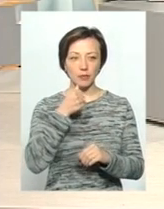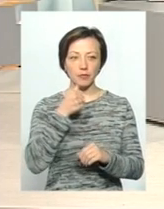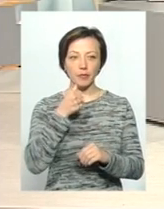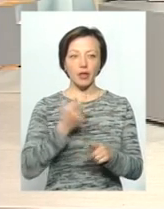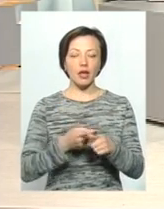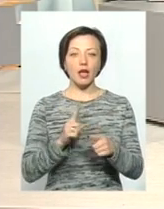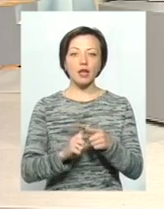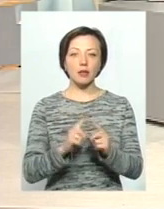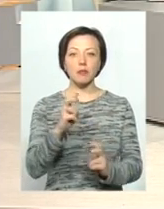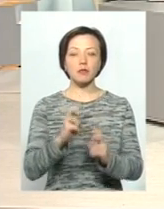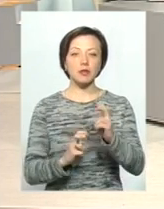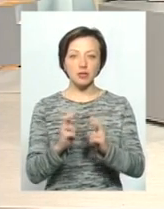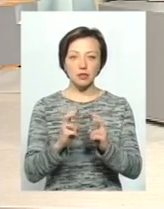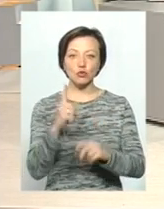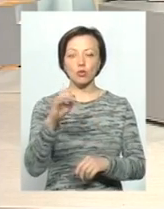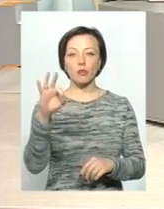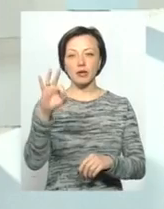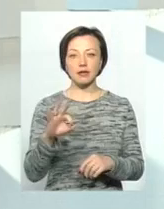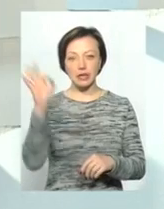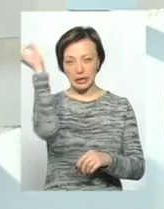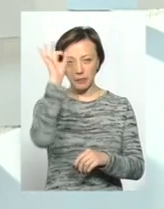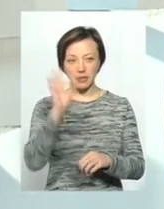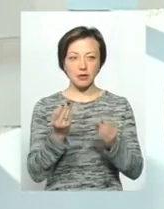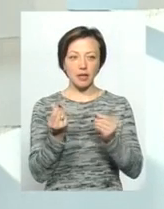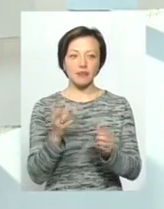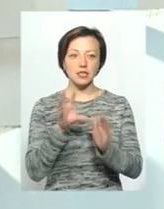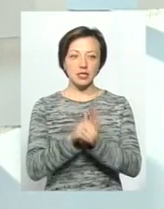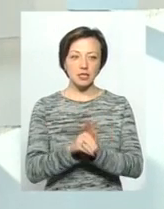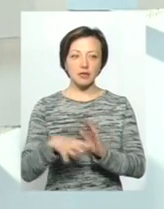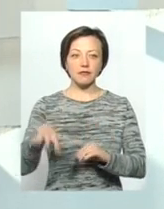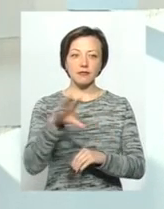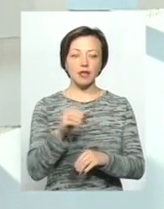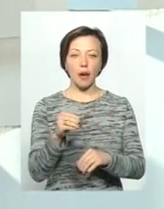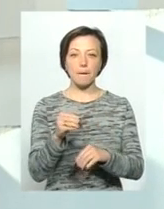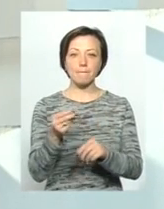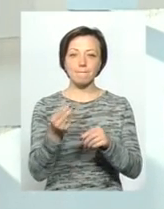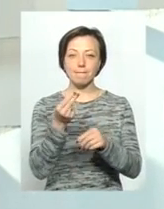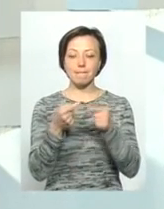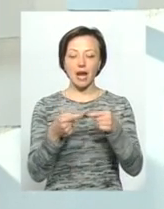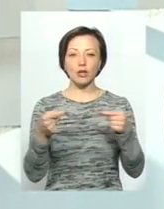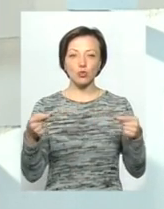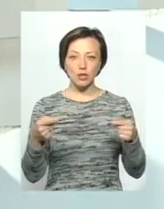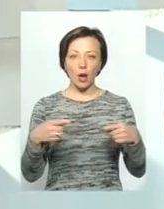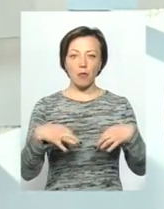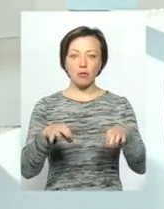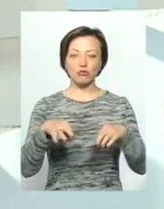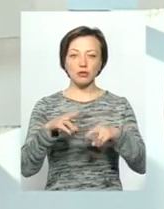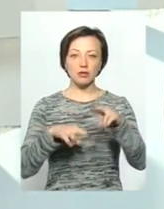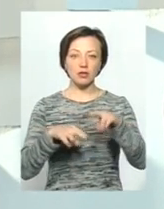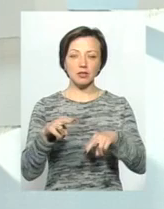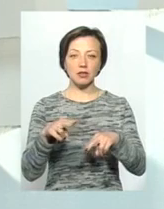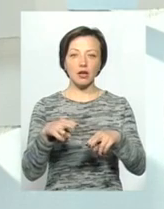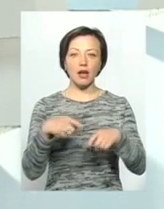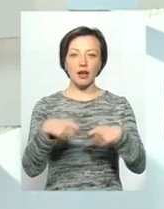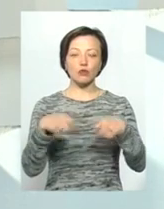2012 року. Це підприємство зі 100% німецькими інвестиціями, і вся продукція машиностроїтельна реалізується в